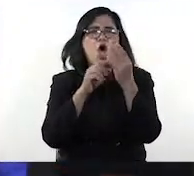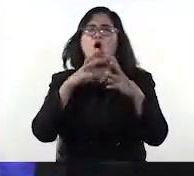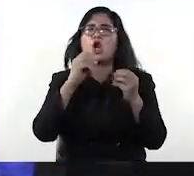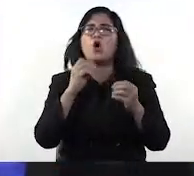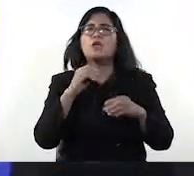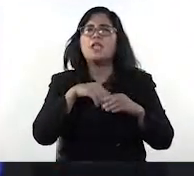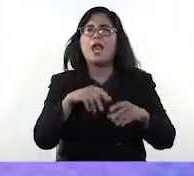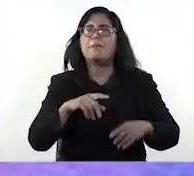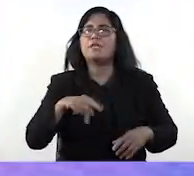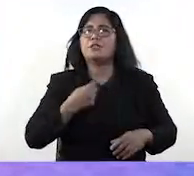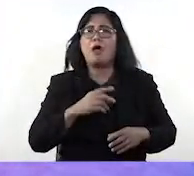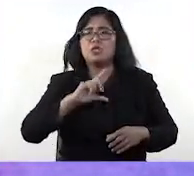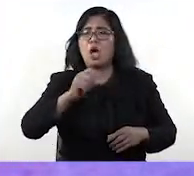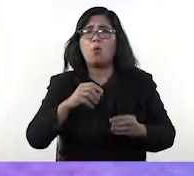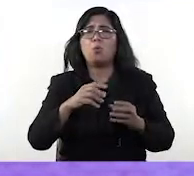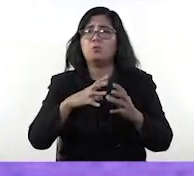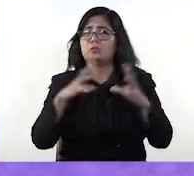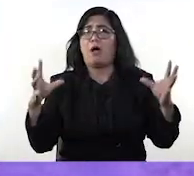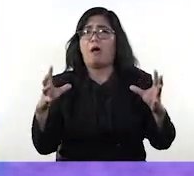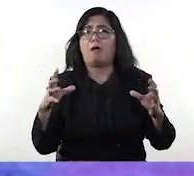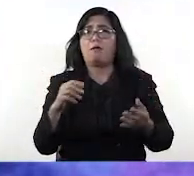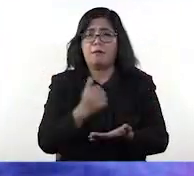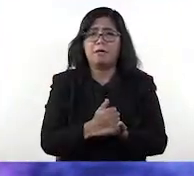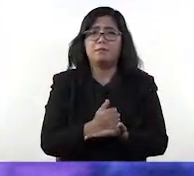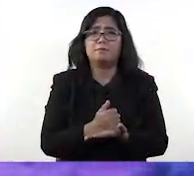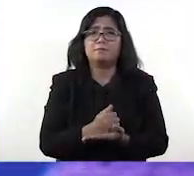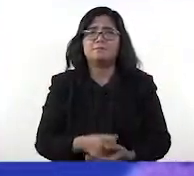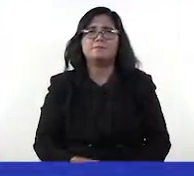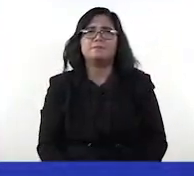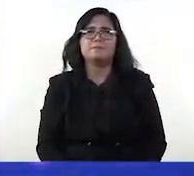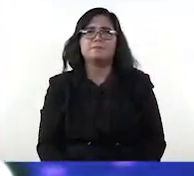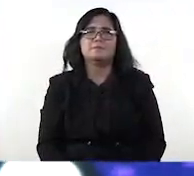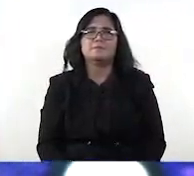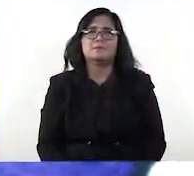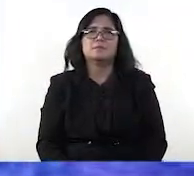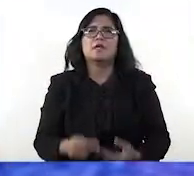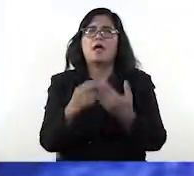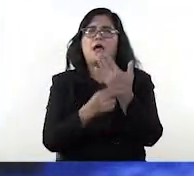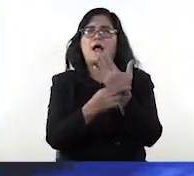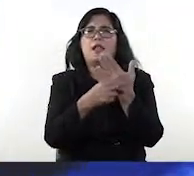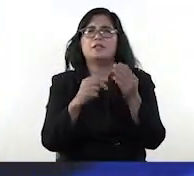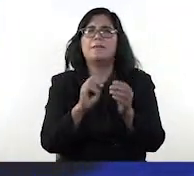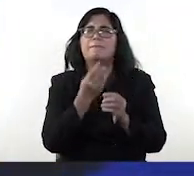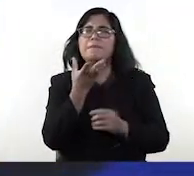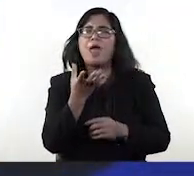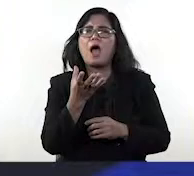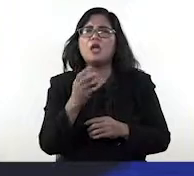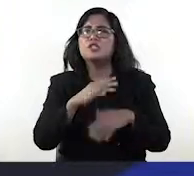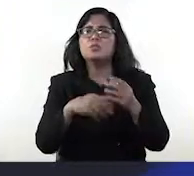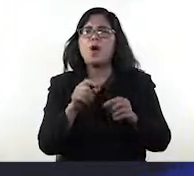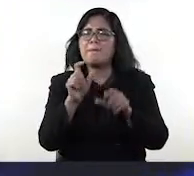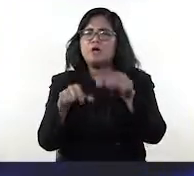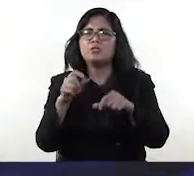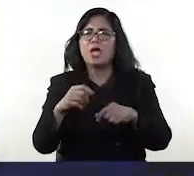hal dari rumah sesuai dengan Alkitab bila semua manusia telah berdosa dan hilang kemudian alah makanya kita harus hidup dalam